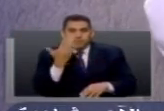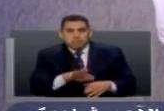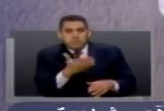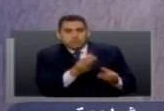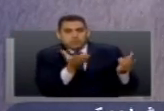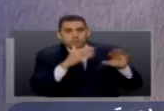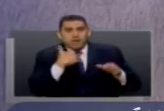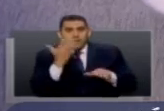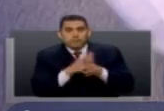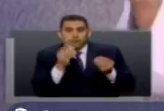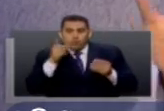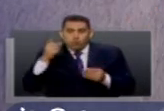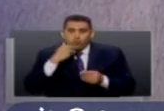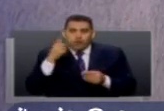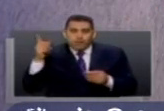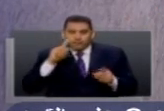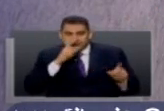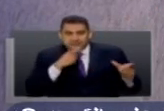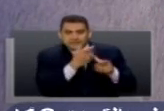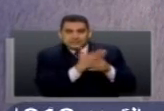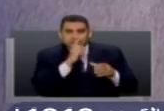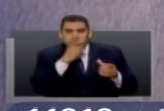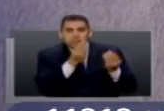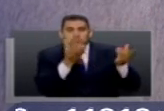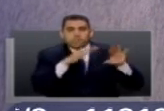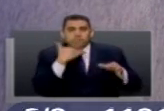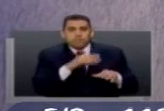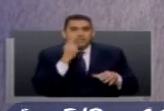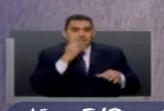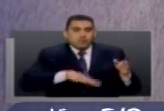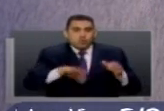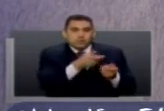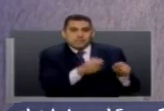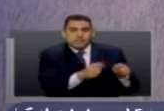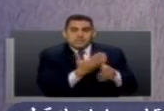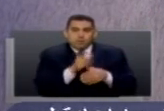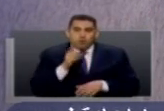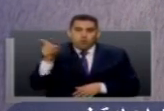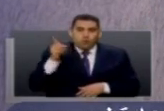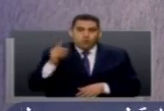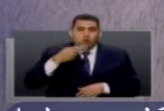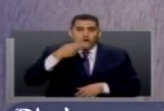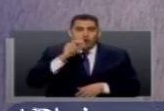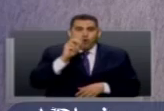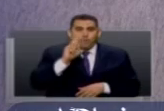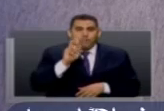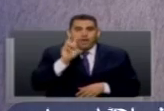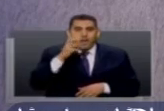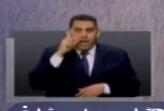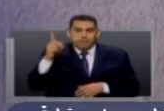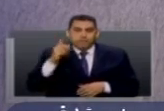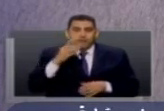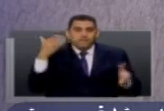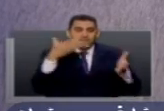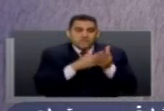جماعيه وتسبب في حصار كلي على الانسانيه هذا السبب الاساسي الذي على اس بسببه امر النبي